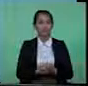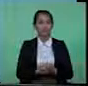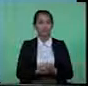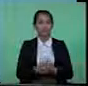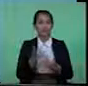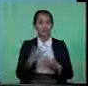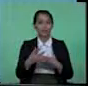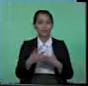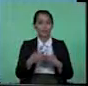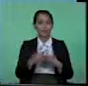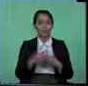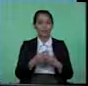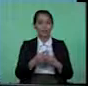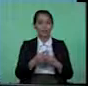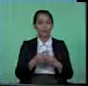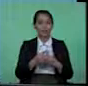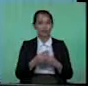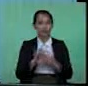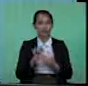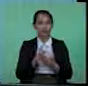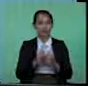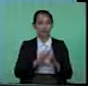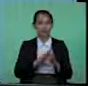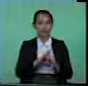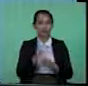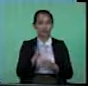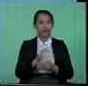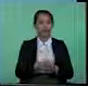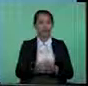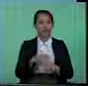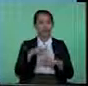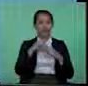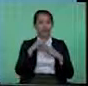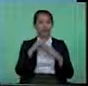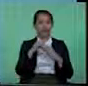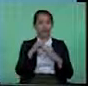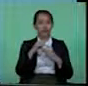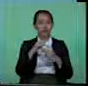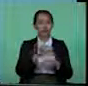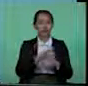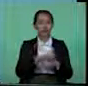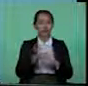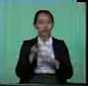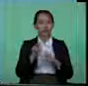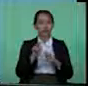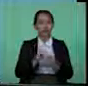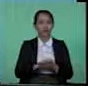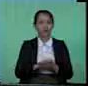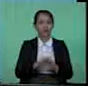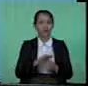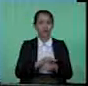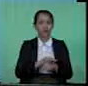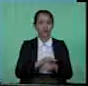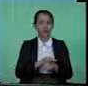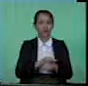Keling, endi sizlar bilan bir topshiriqni bajarsak. Diqqat bilan soatlarni kuzating. Soat